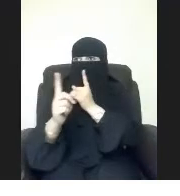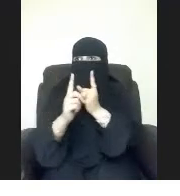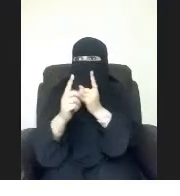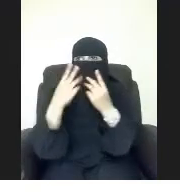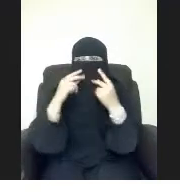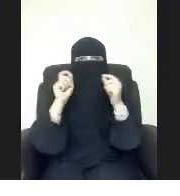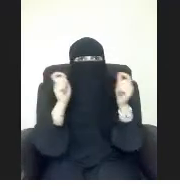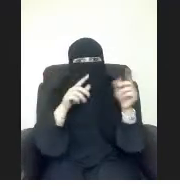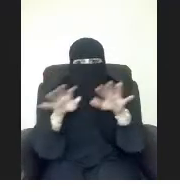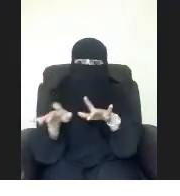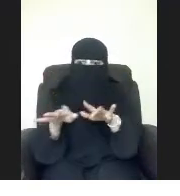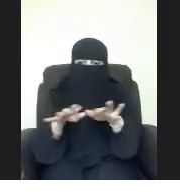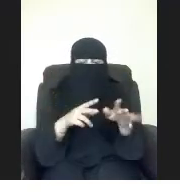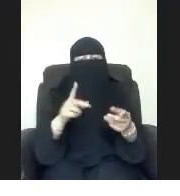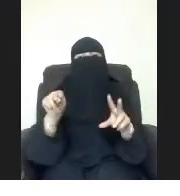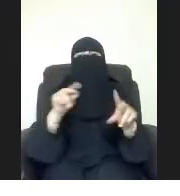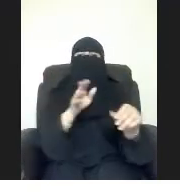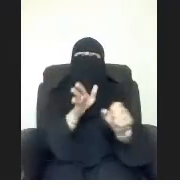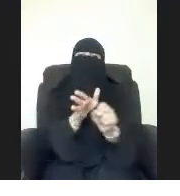هو السائد خلال الجائحة.